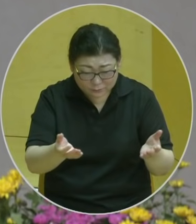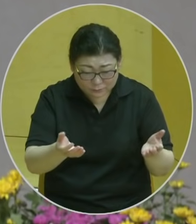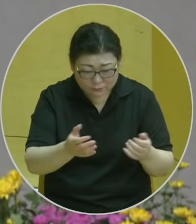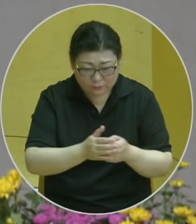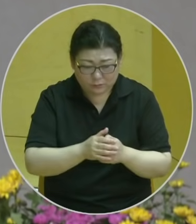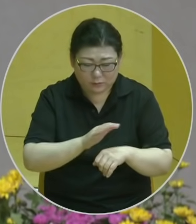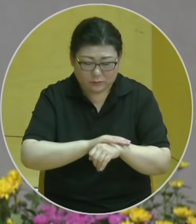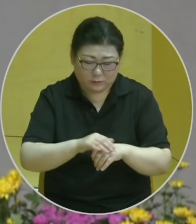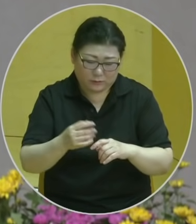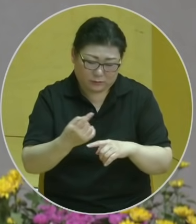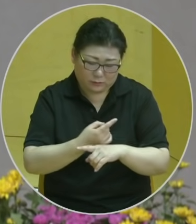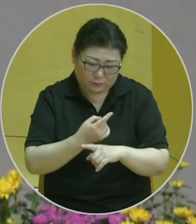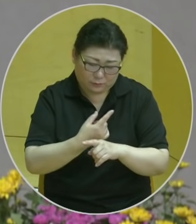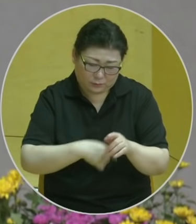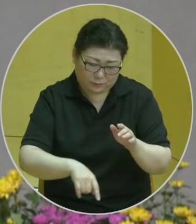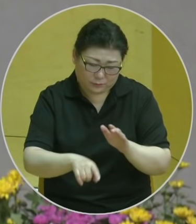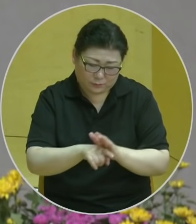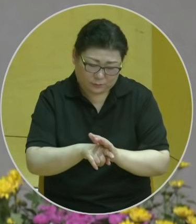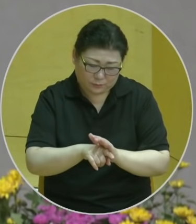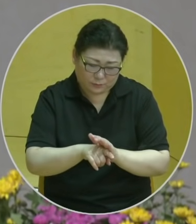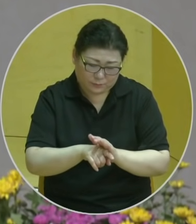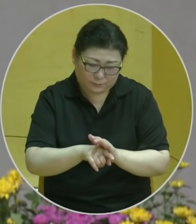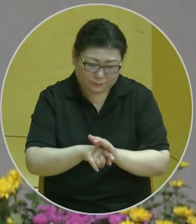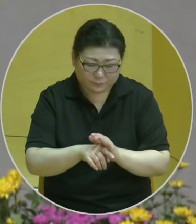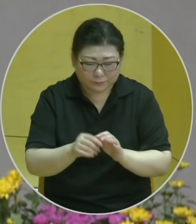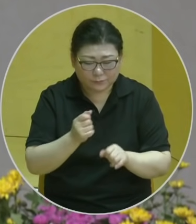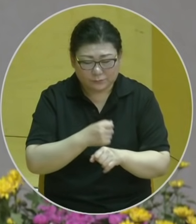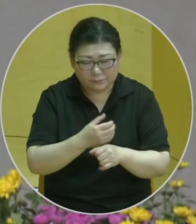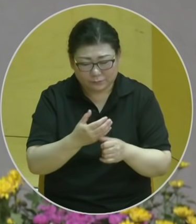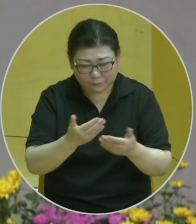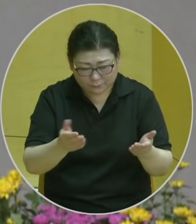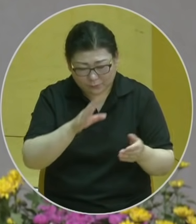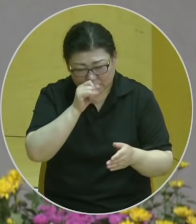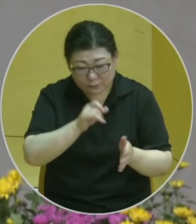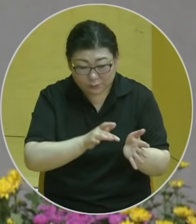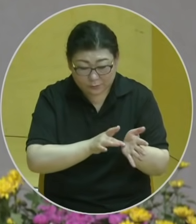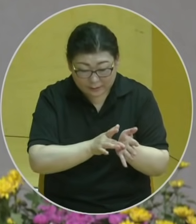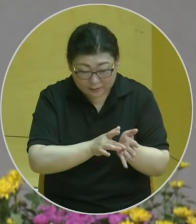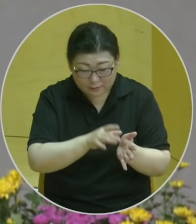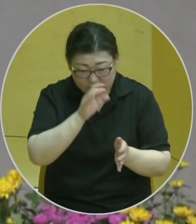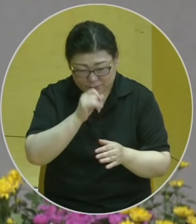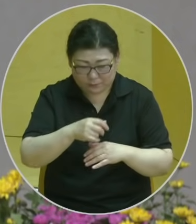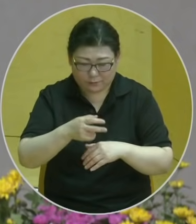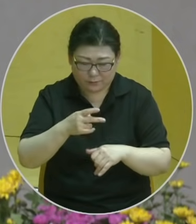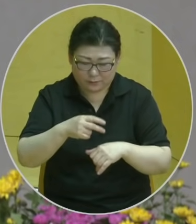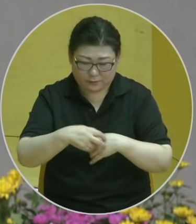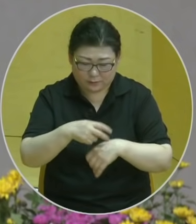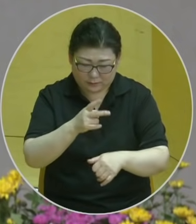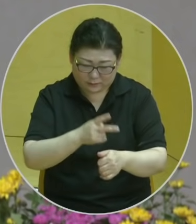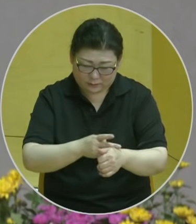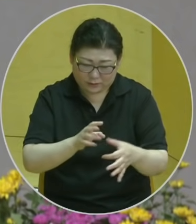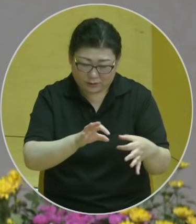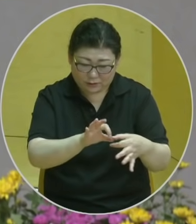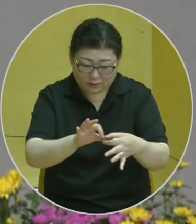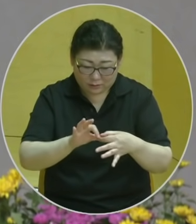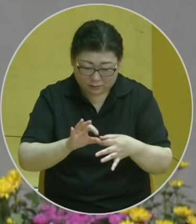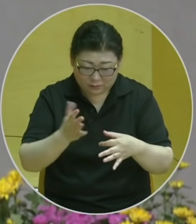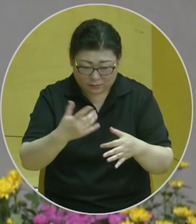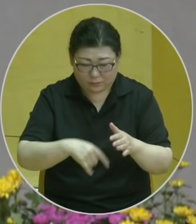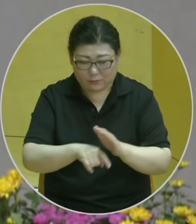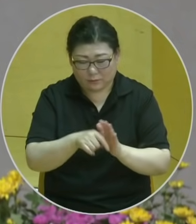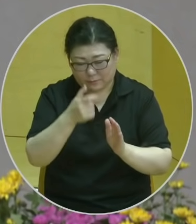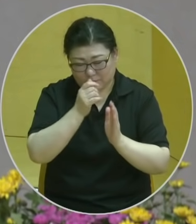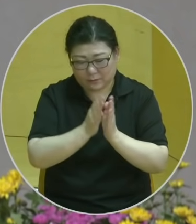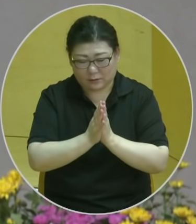있도록 하나님께서 특별히 필요한 약들과 좋은 하나님 의료진들이 연결될 수 있도록 하나님 주님 함께하여